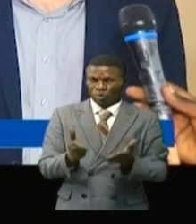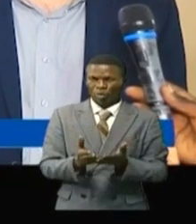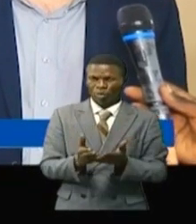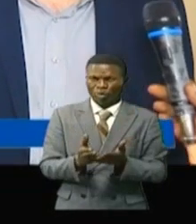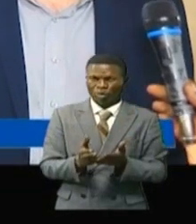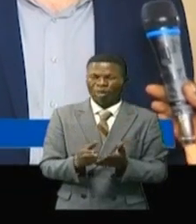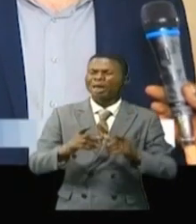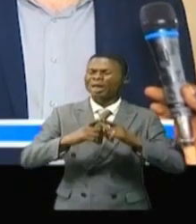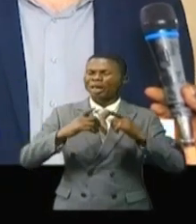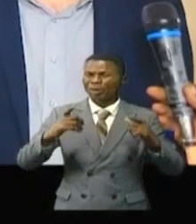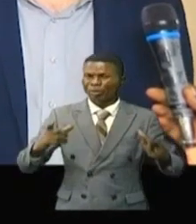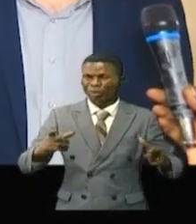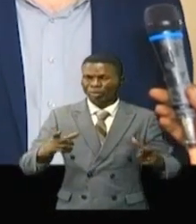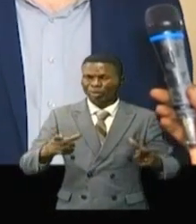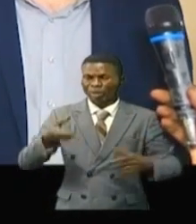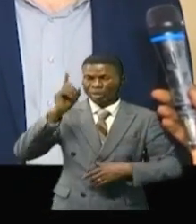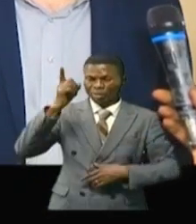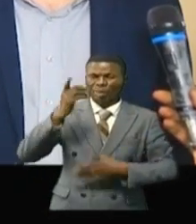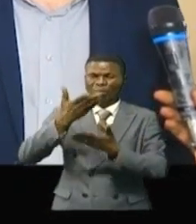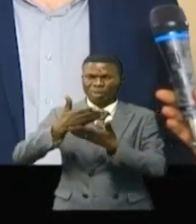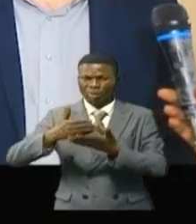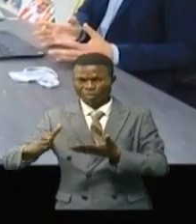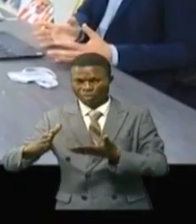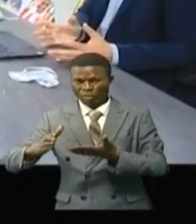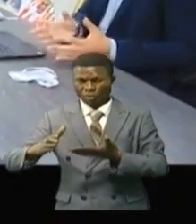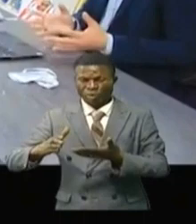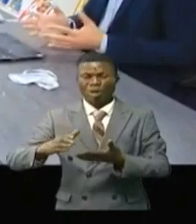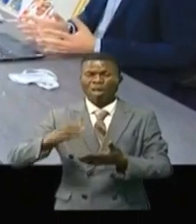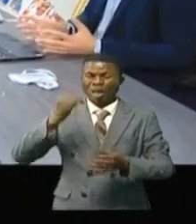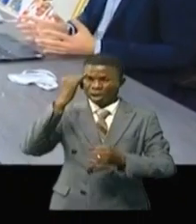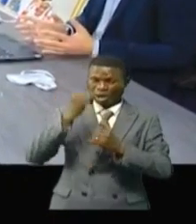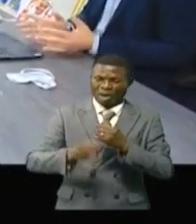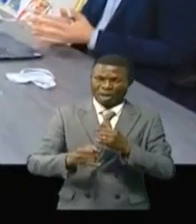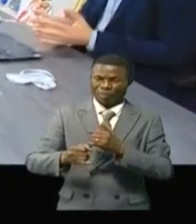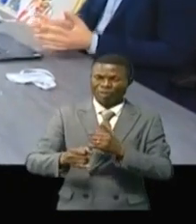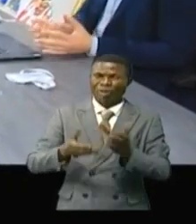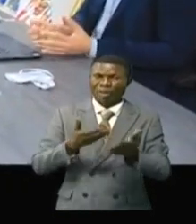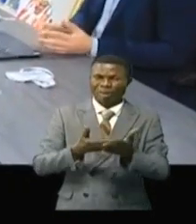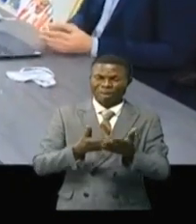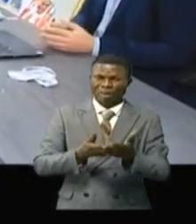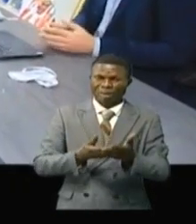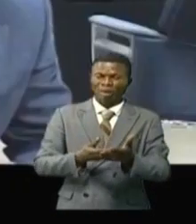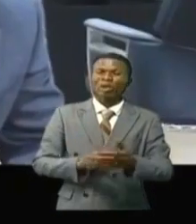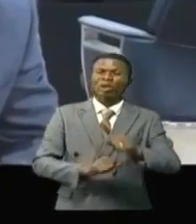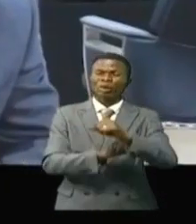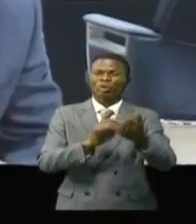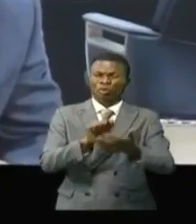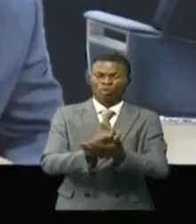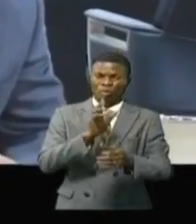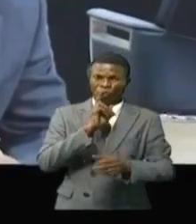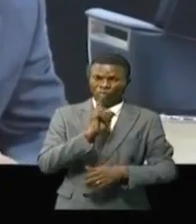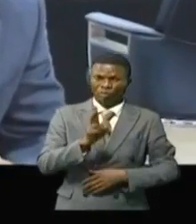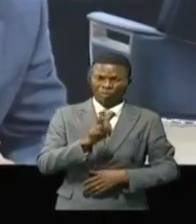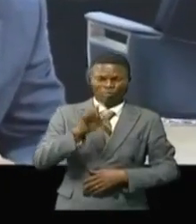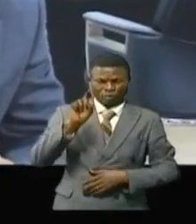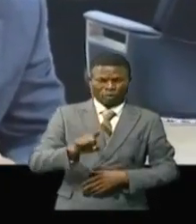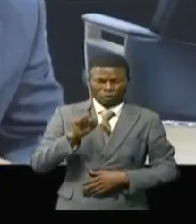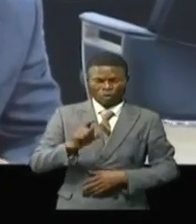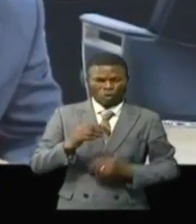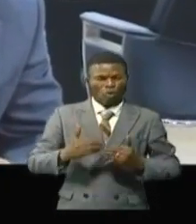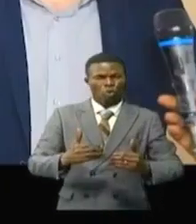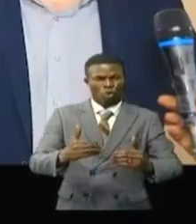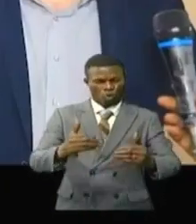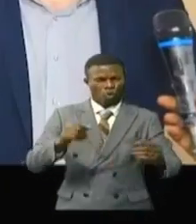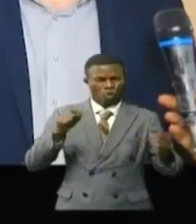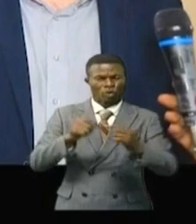très grande. Donc c'est la première étape, la professionnalisation de CNRF, et on supporte ça vraiment, mais ça doit finalement